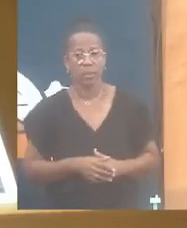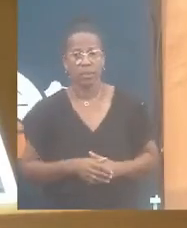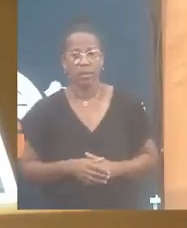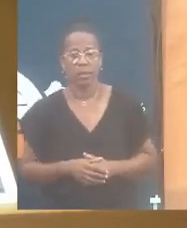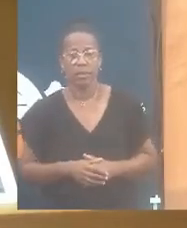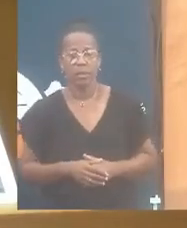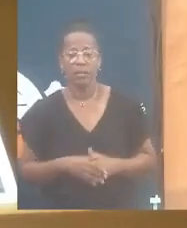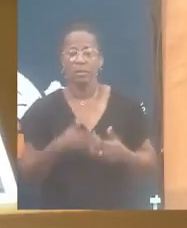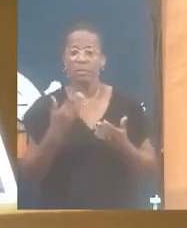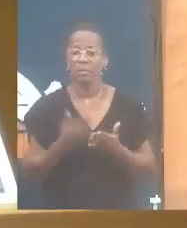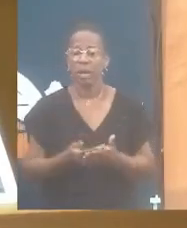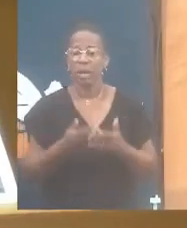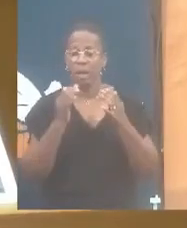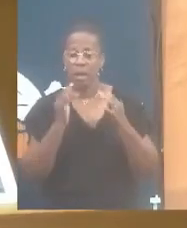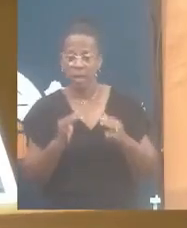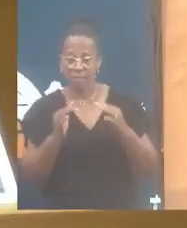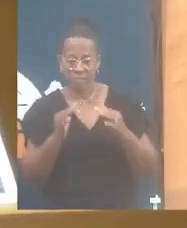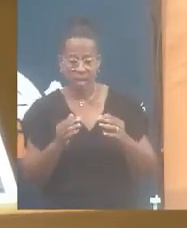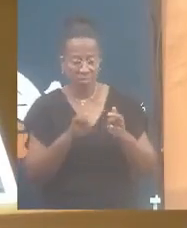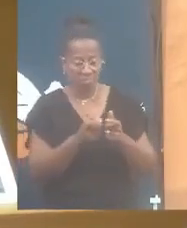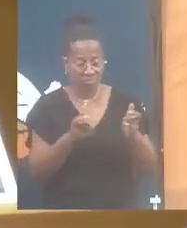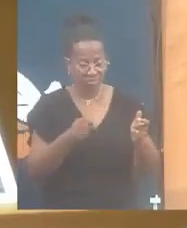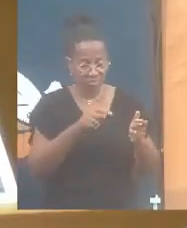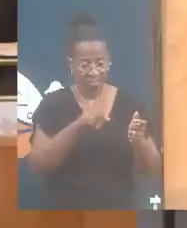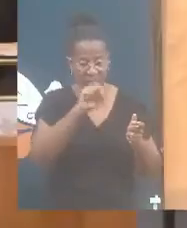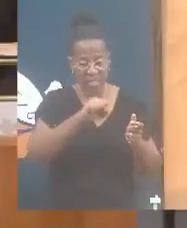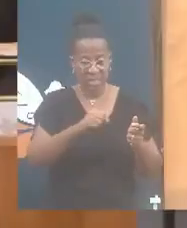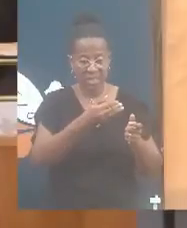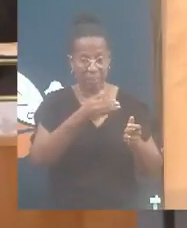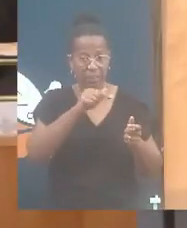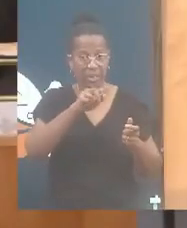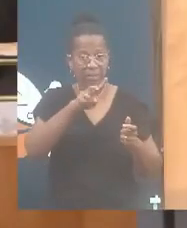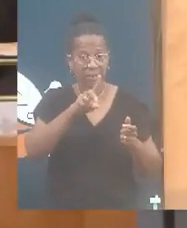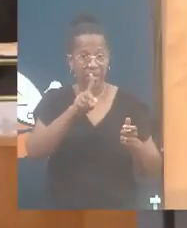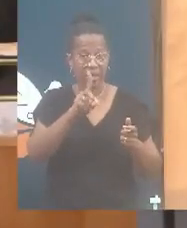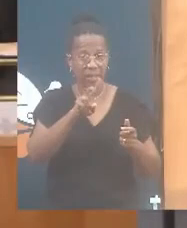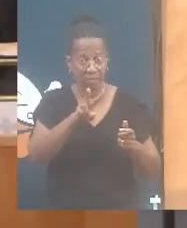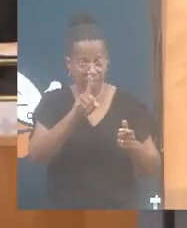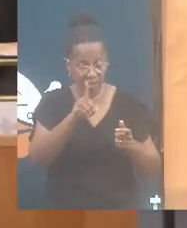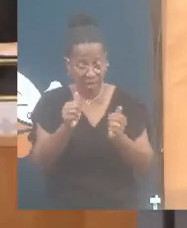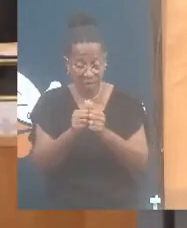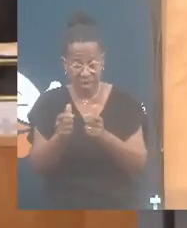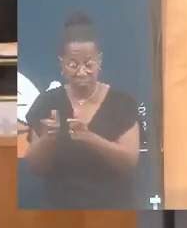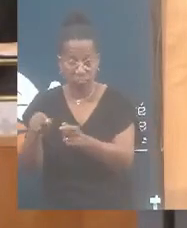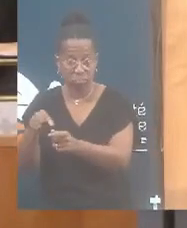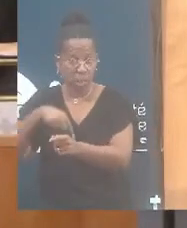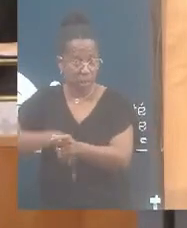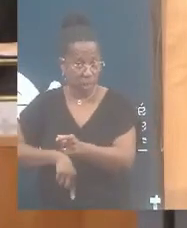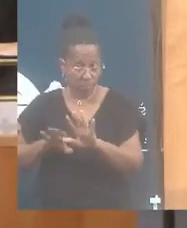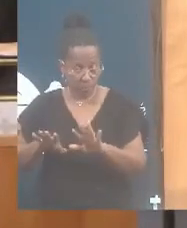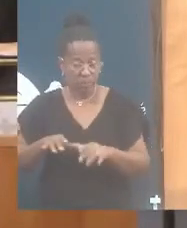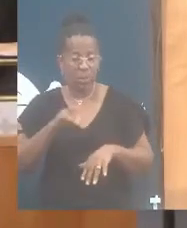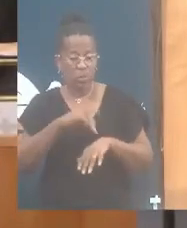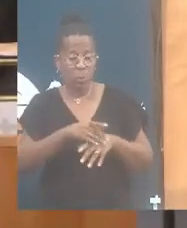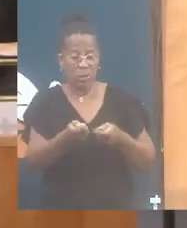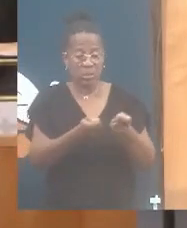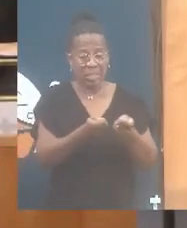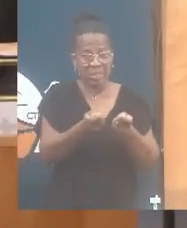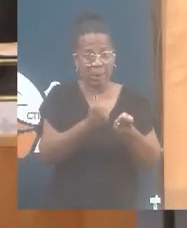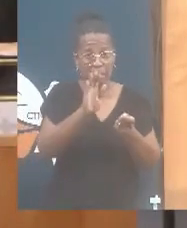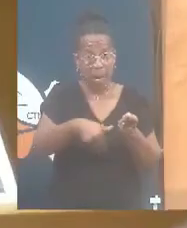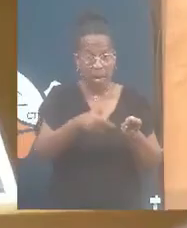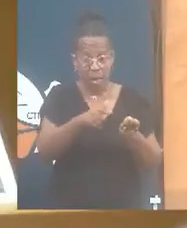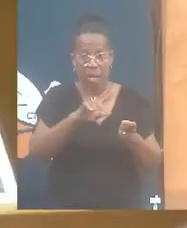c'est une affaire entre le SMDVD et l'État. Le SMDVD a tellement été mal géré qu'il est passé